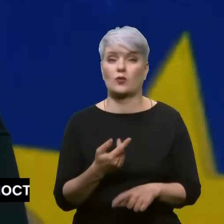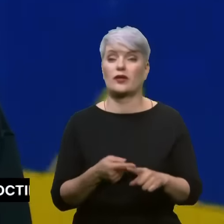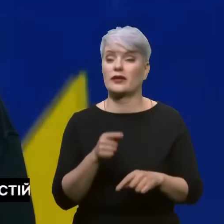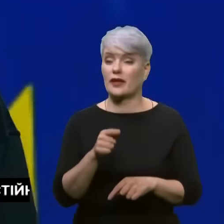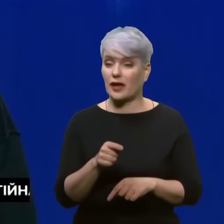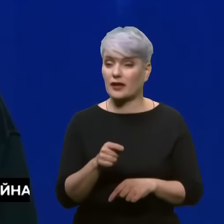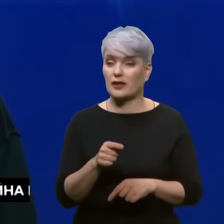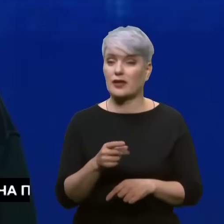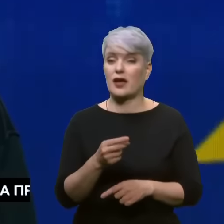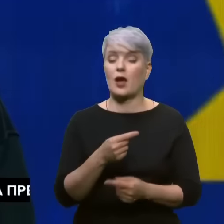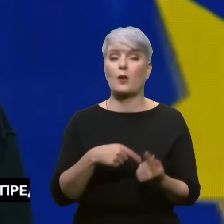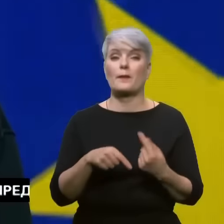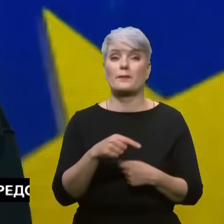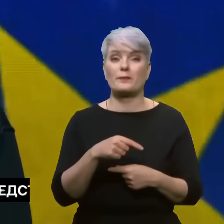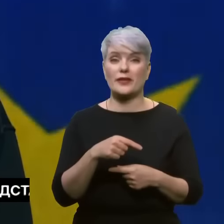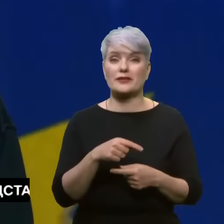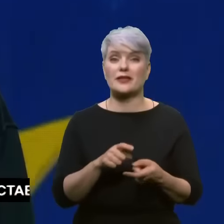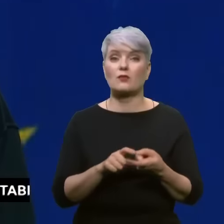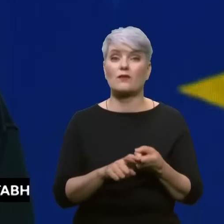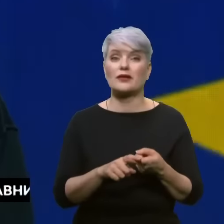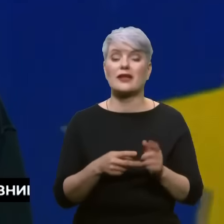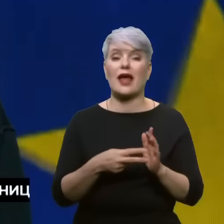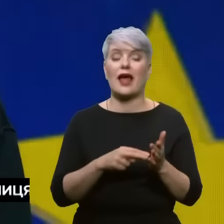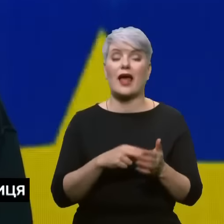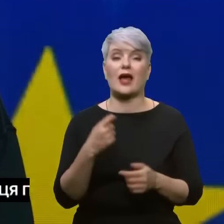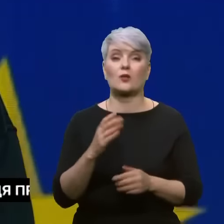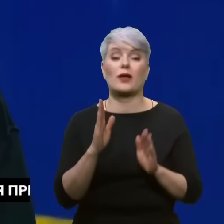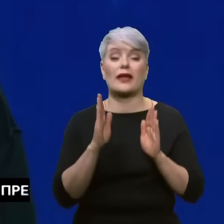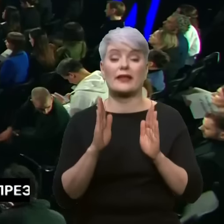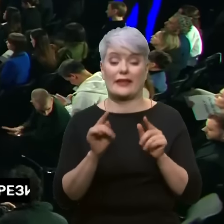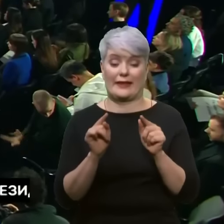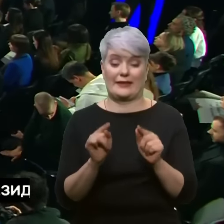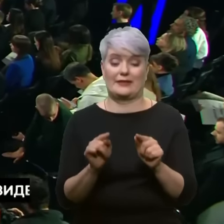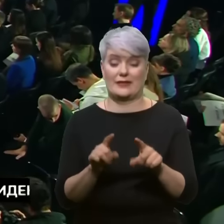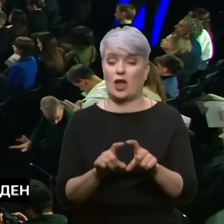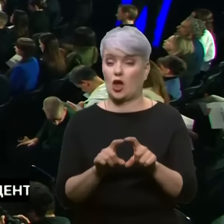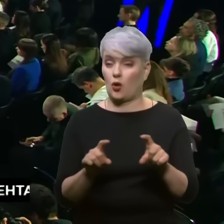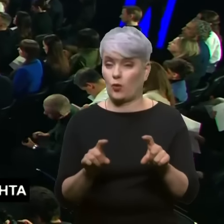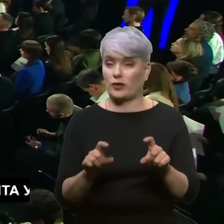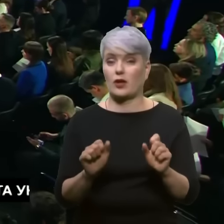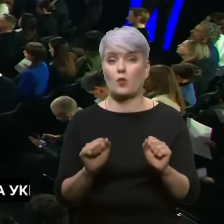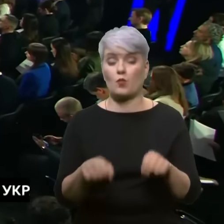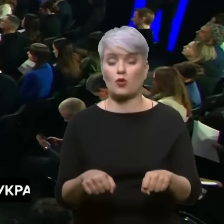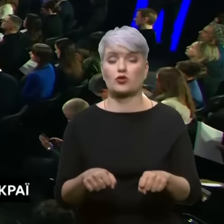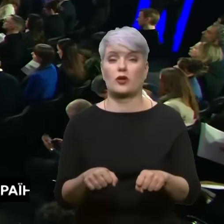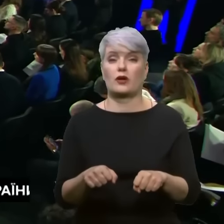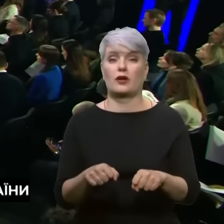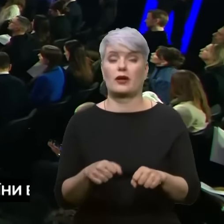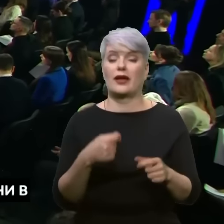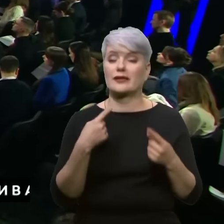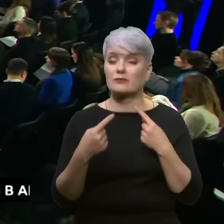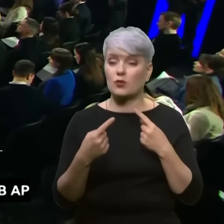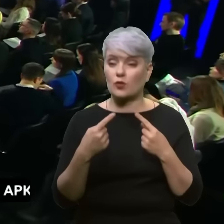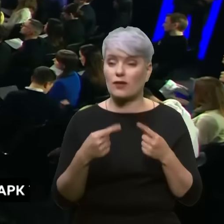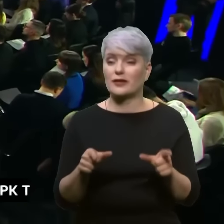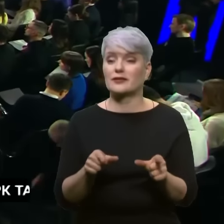захоче бізнес, який пов'язаний з економікою. І тільки цей орган або представники цього органу зможуть спілкуватися